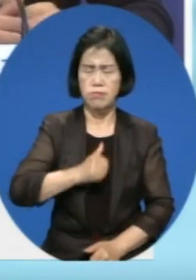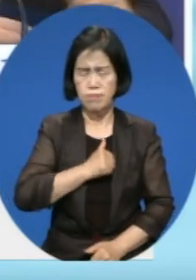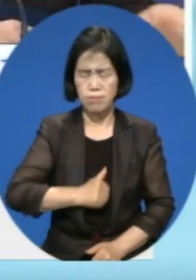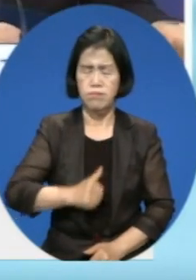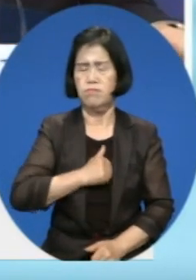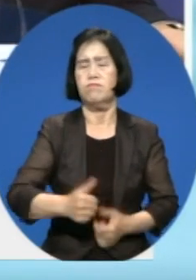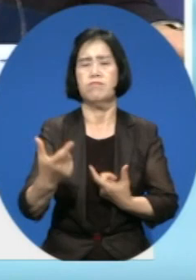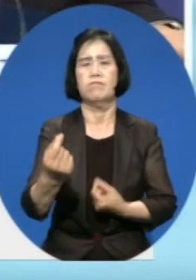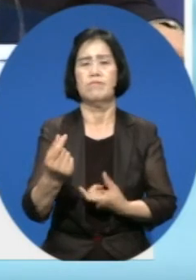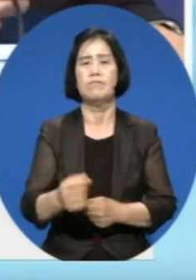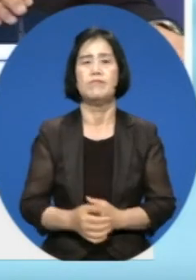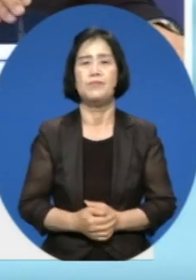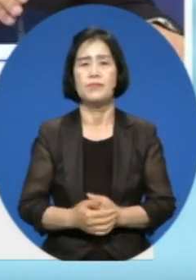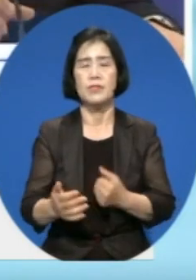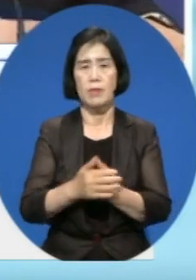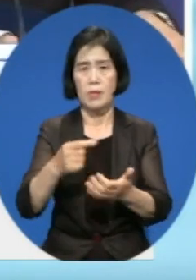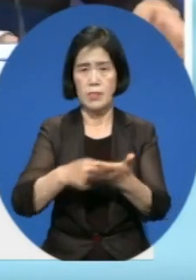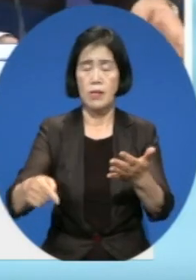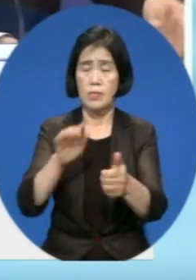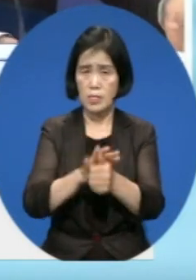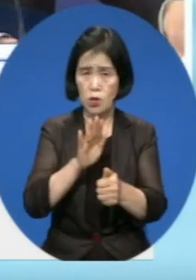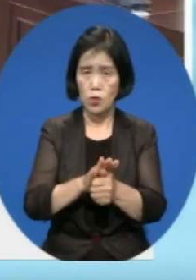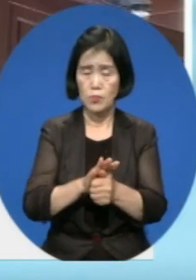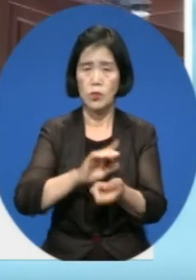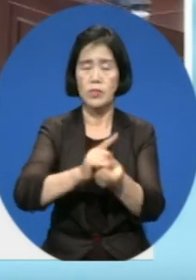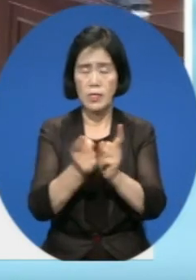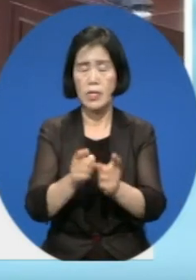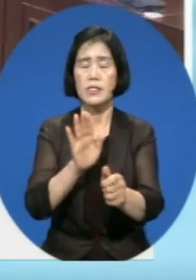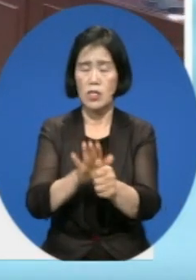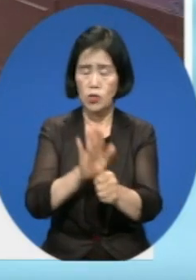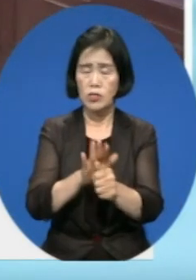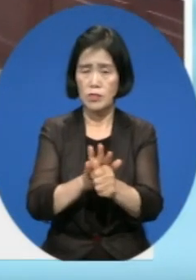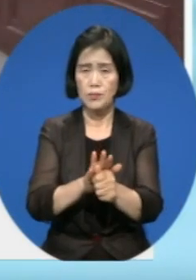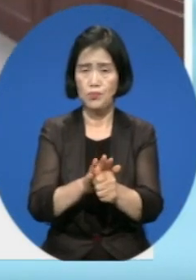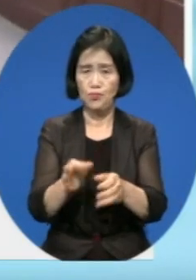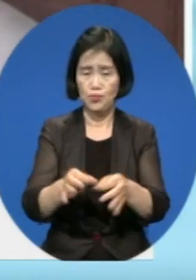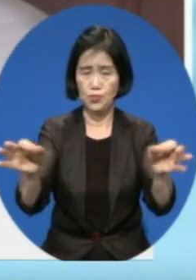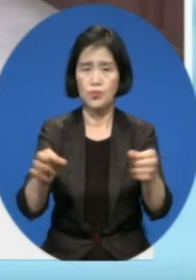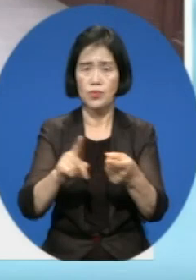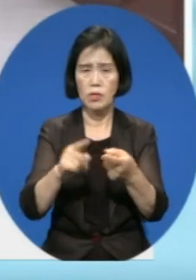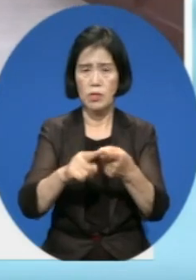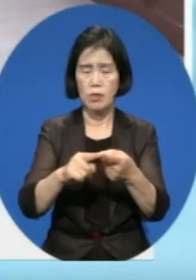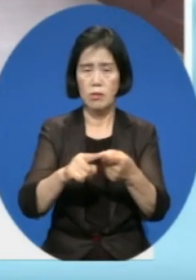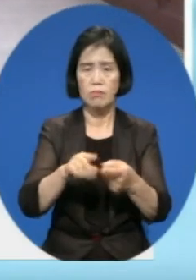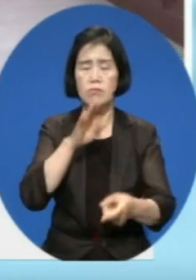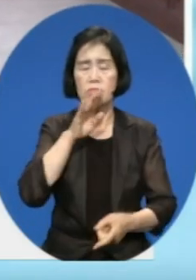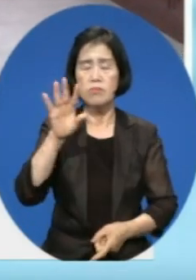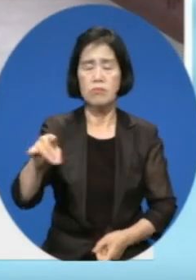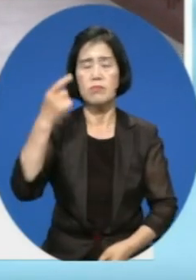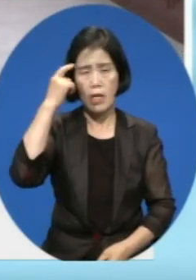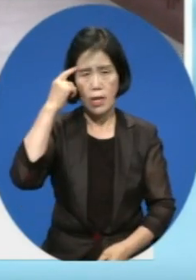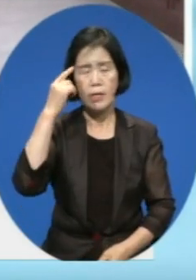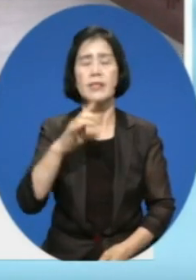없습니다. 그래서 이 재난지원금 혹은 뭐 상생지원금이라기도 좋고요. 이걸 주는 거에 대해서는 저는 당위성이 충분히 있다고 생각합니다.